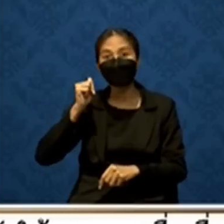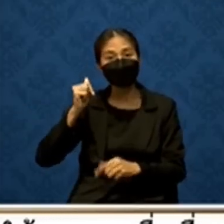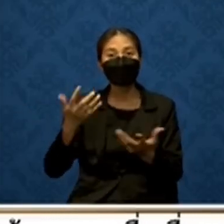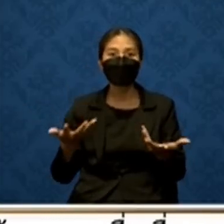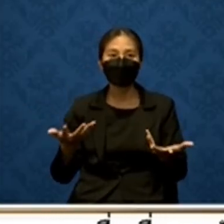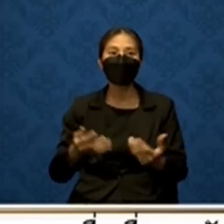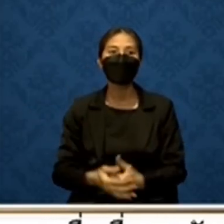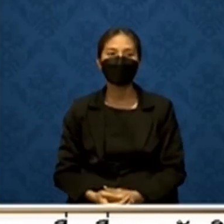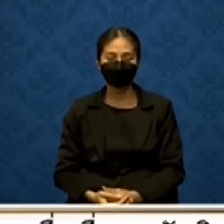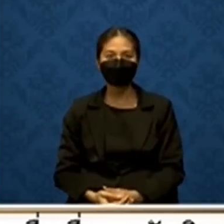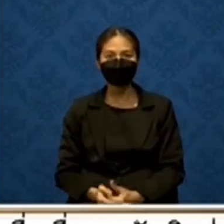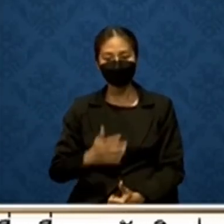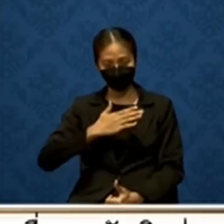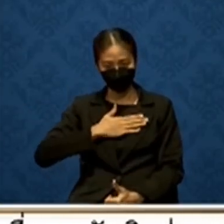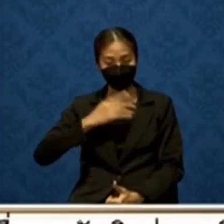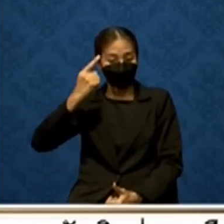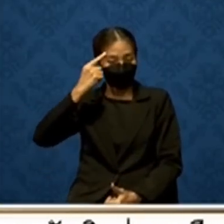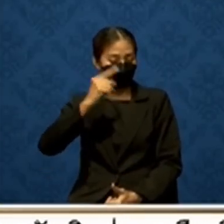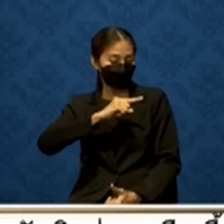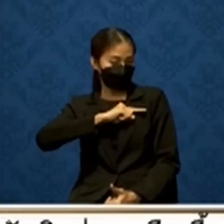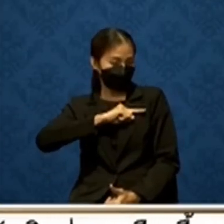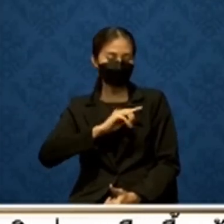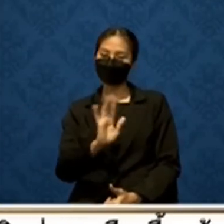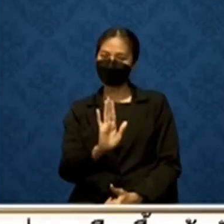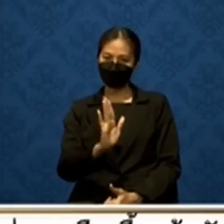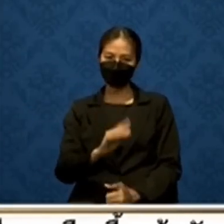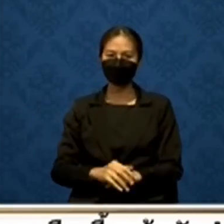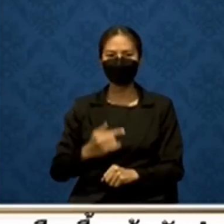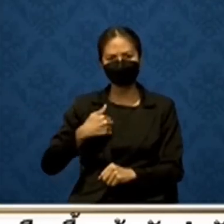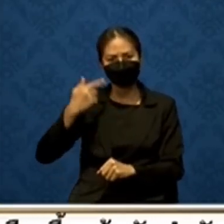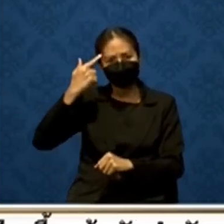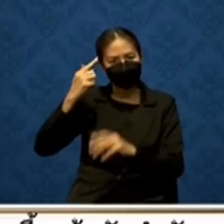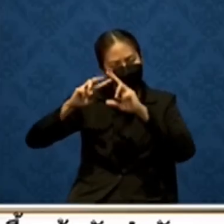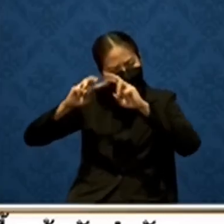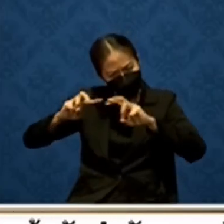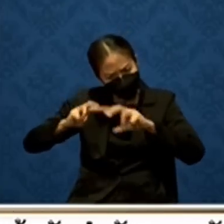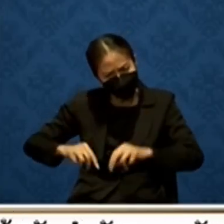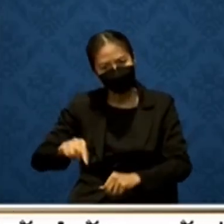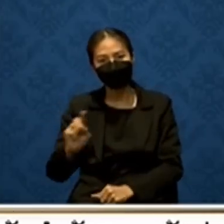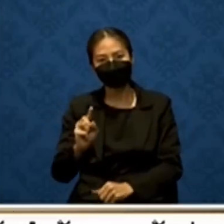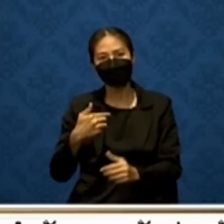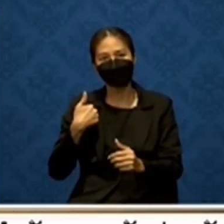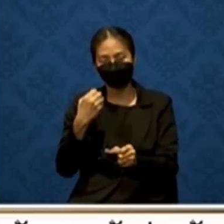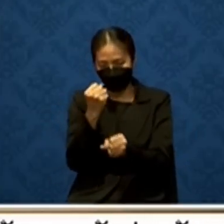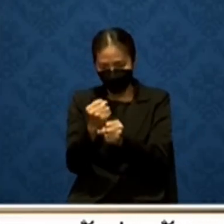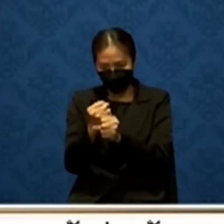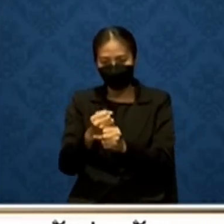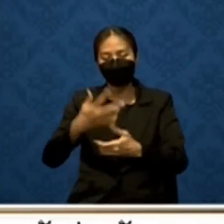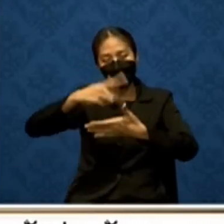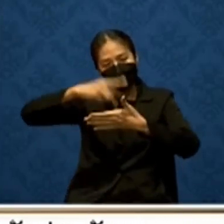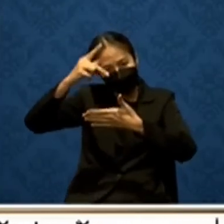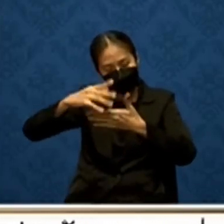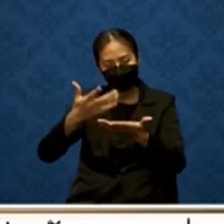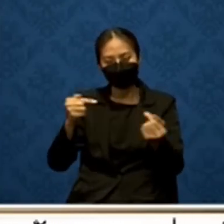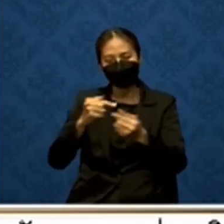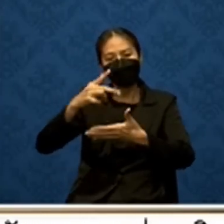่ใช่เปเรื่องที่ผมคดเอง เออเองหอพวกผมเอาวคอรกัด้วย CSV้วย Excel spreadsheet้หนาตามัอมาเป็อยนี้นะครั